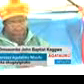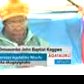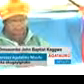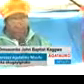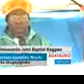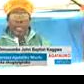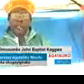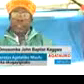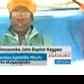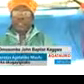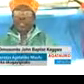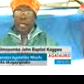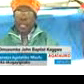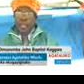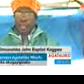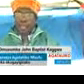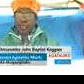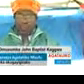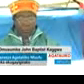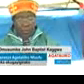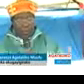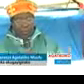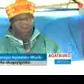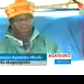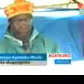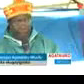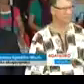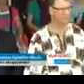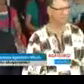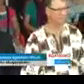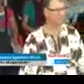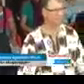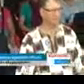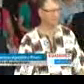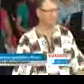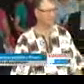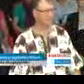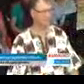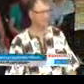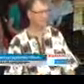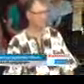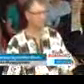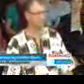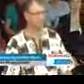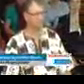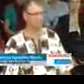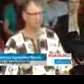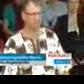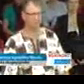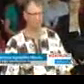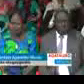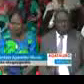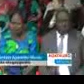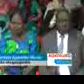tukole ekyo kye tuyize mu musomo gwaffe Omugenyi omukulu ku mukolo guno abadde omukiise w'essaza lya